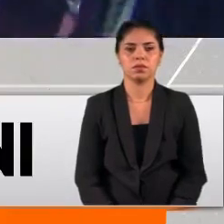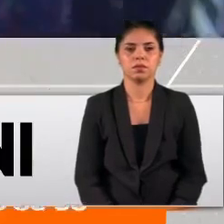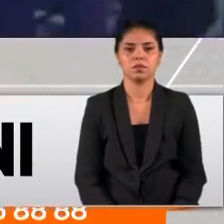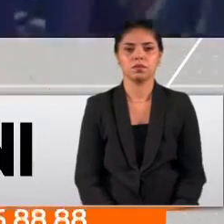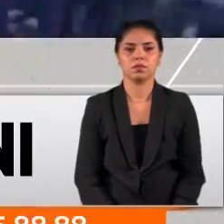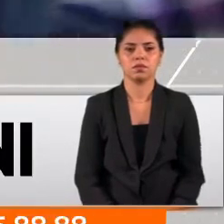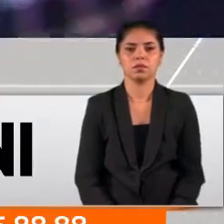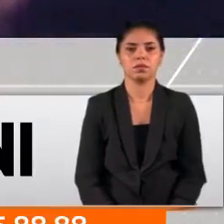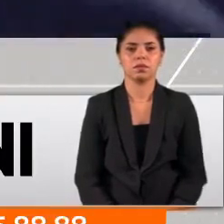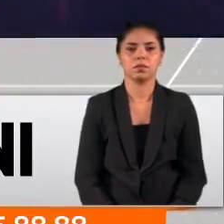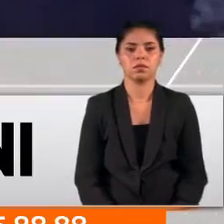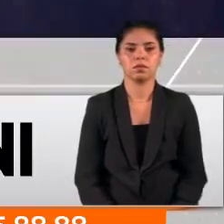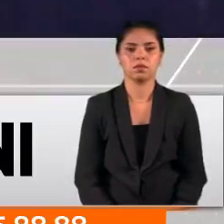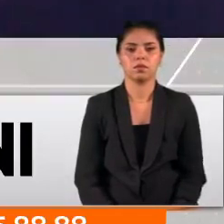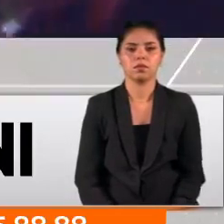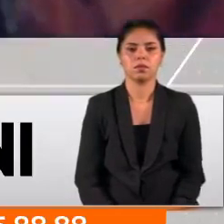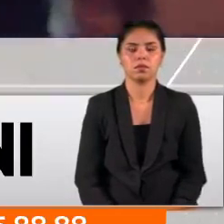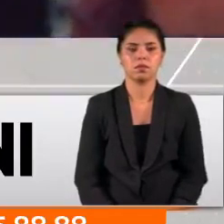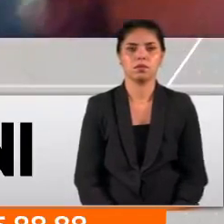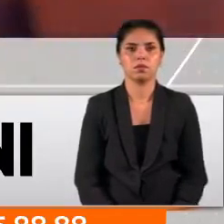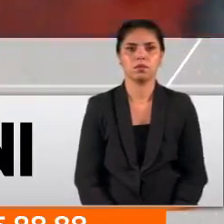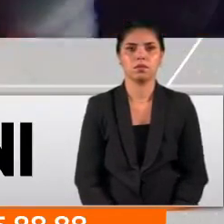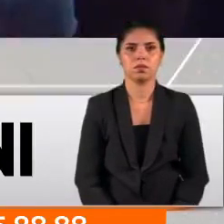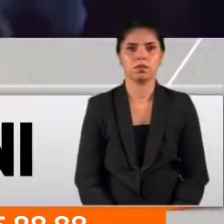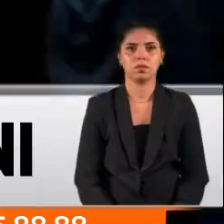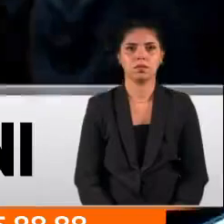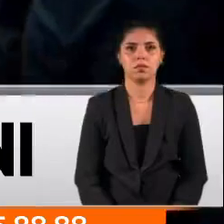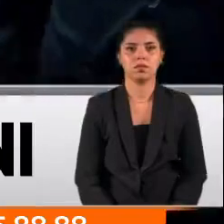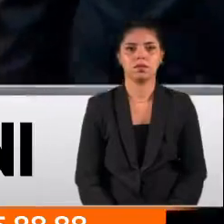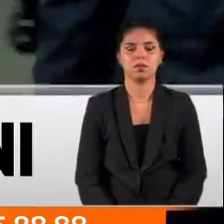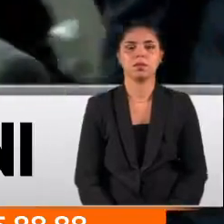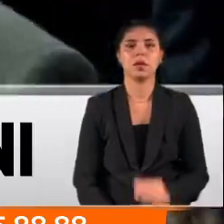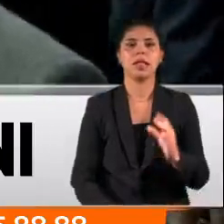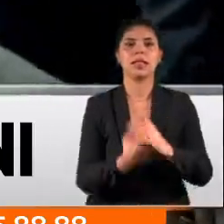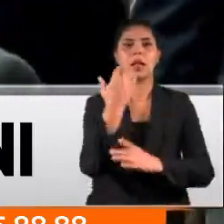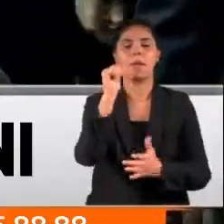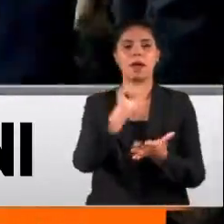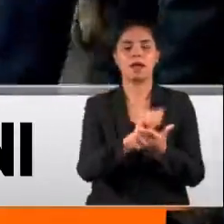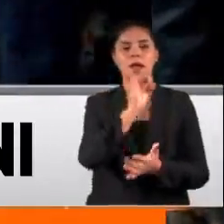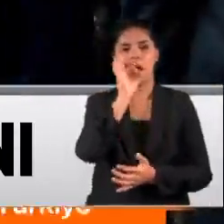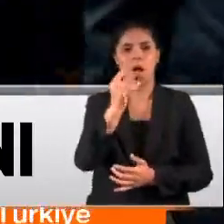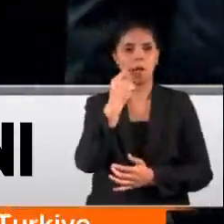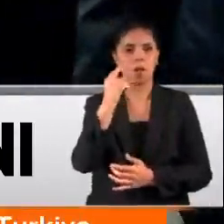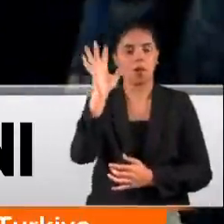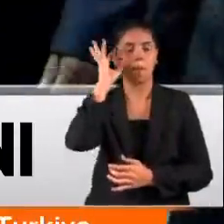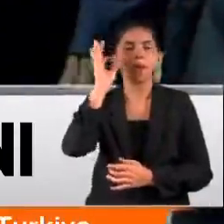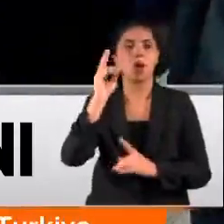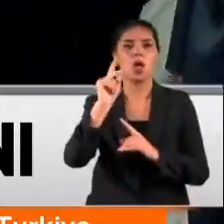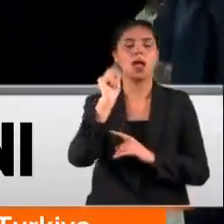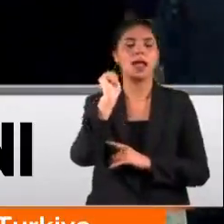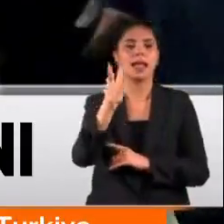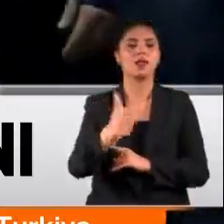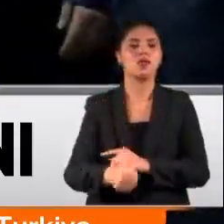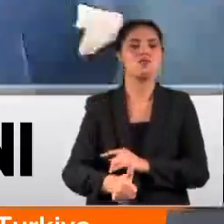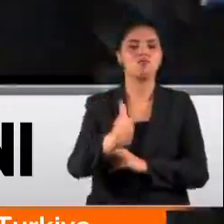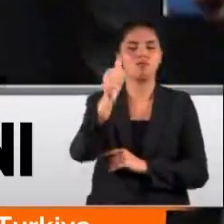gönderildiği, borçlarının kapatıldığı yönünde durumlar söz konusu. Sabah gazetesinin haberine göre Bakırköy İlçe Başkanı Gizem